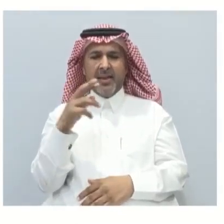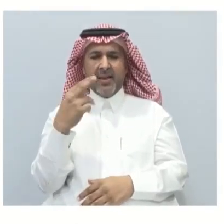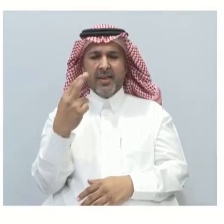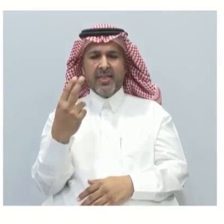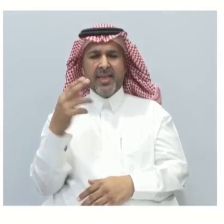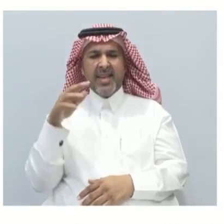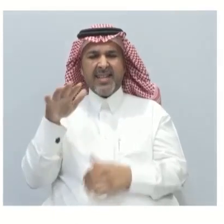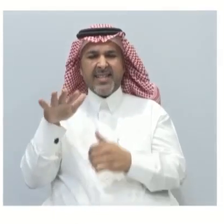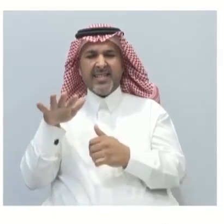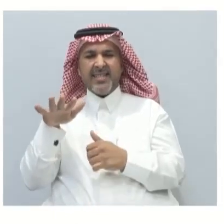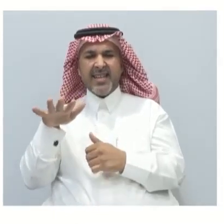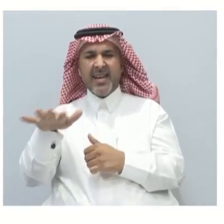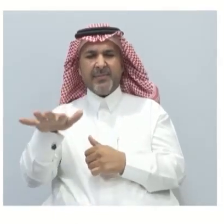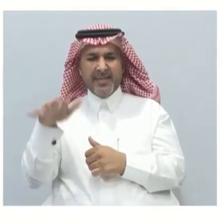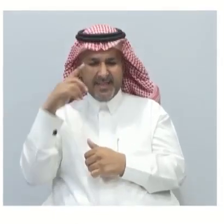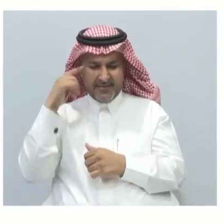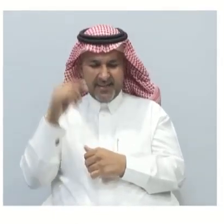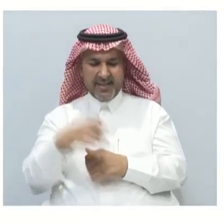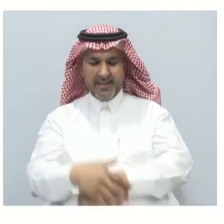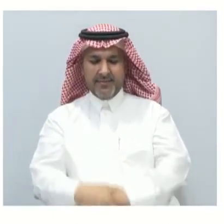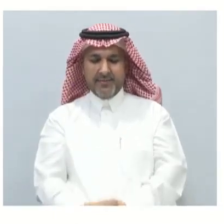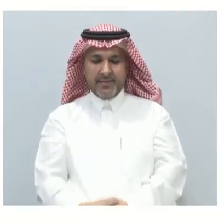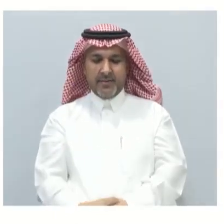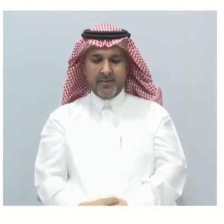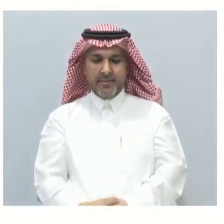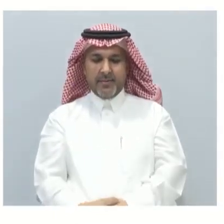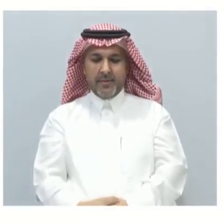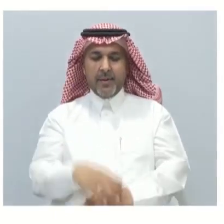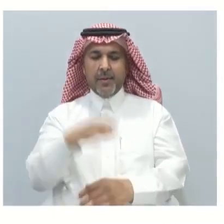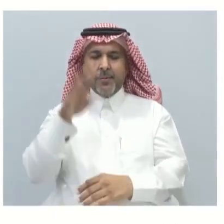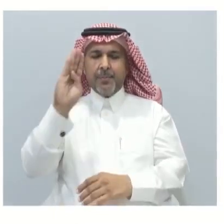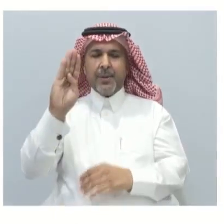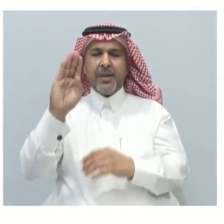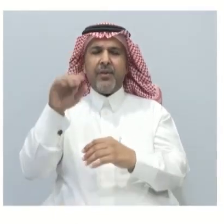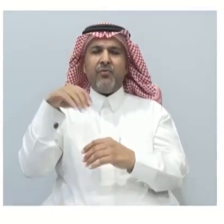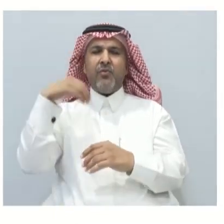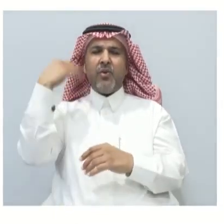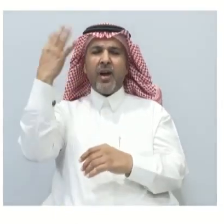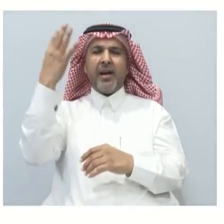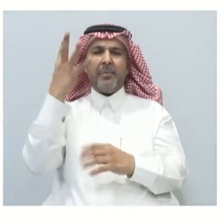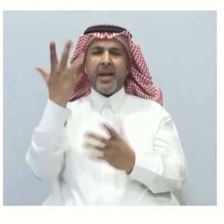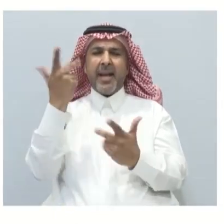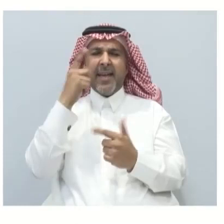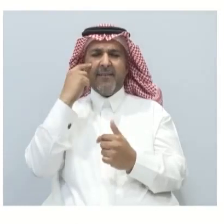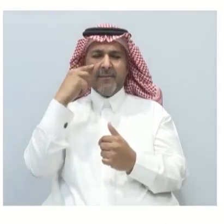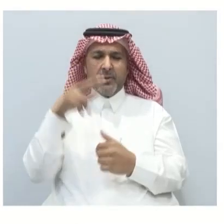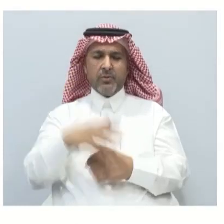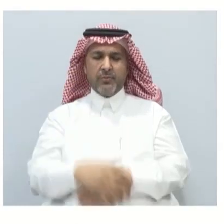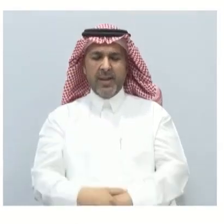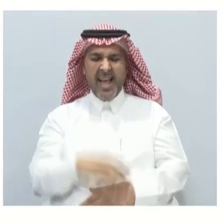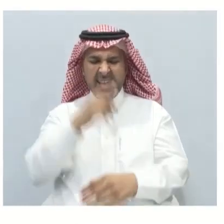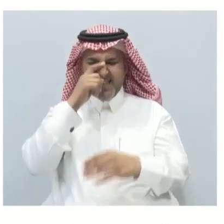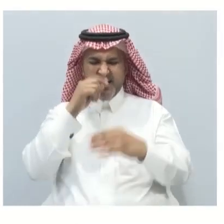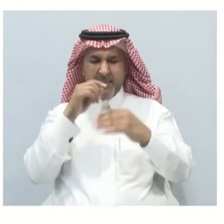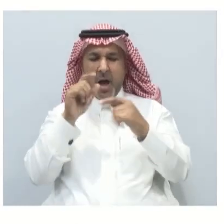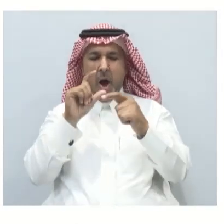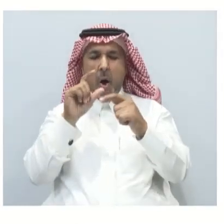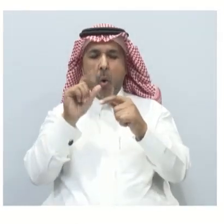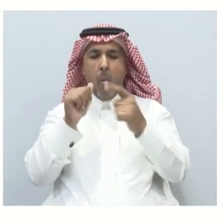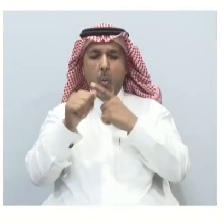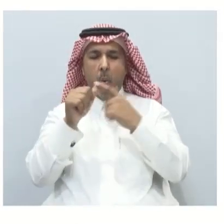4 طيب انا ابغى البي اس ا ش اسوي راح اقسم الطرفين على 3 ملا